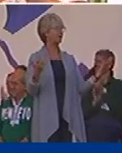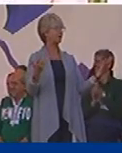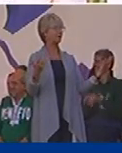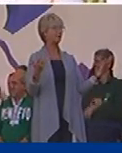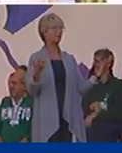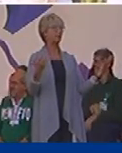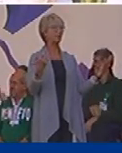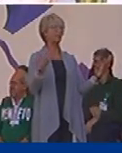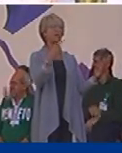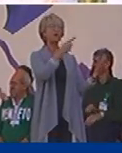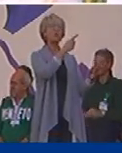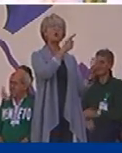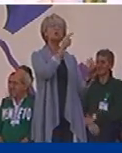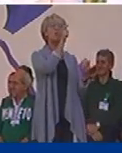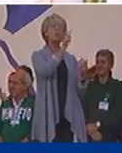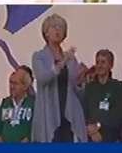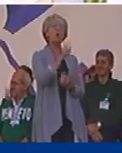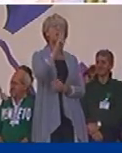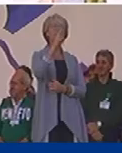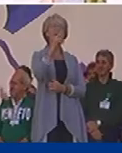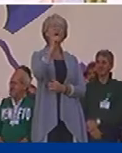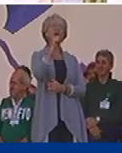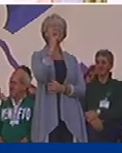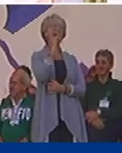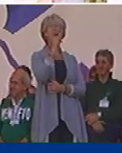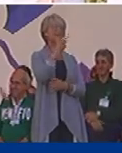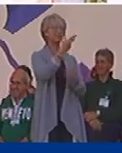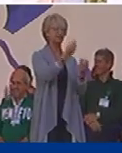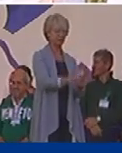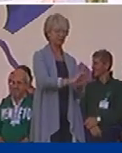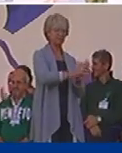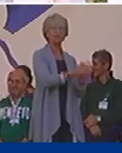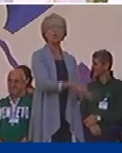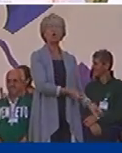È la nuova Rai del rottamatore,